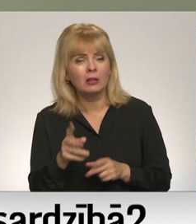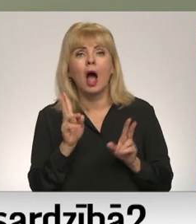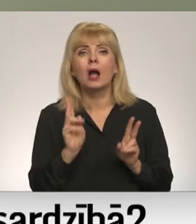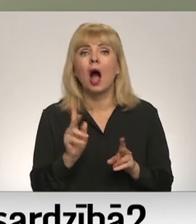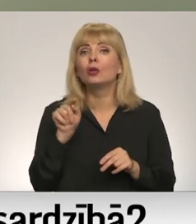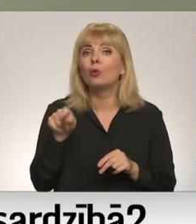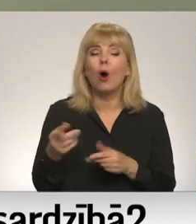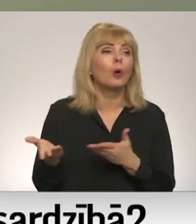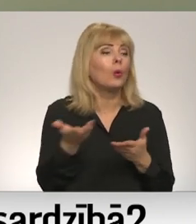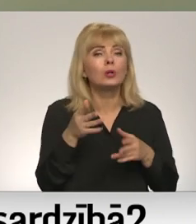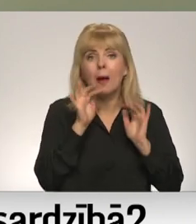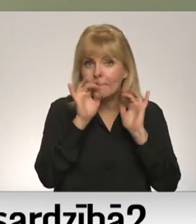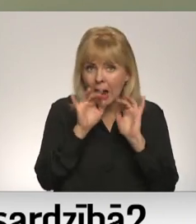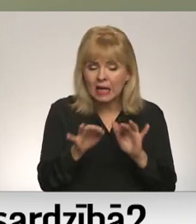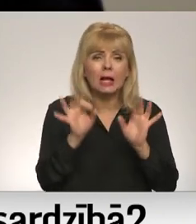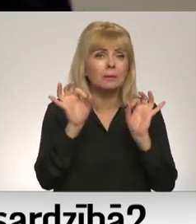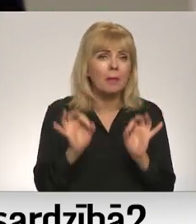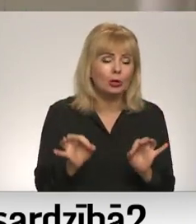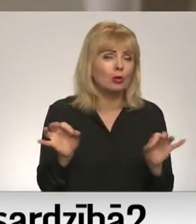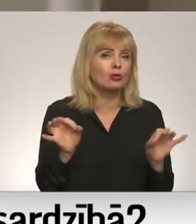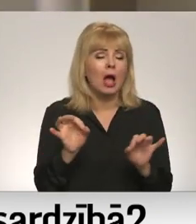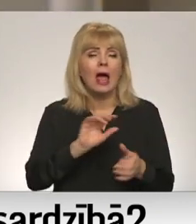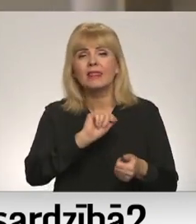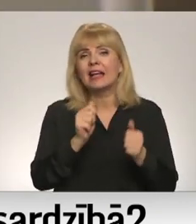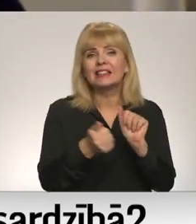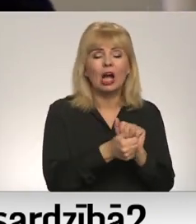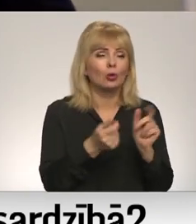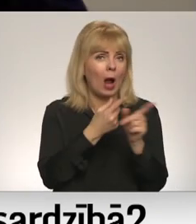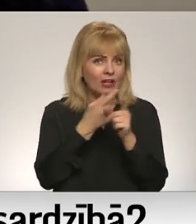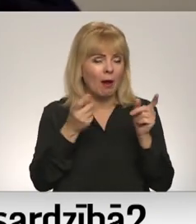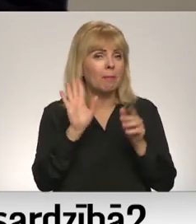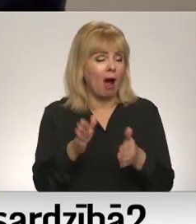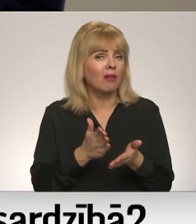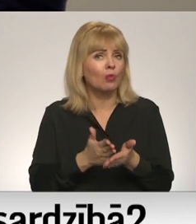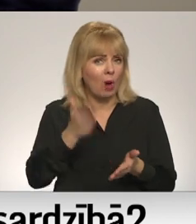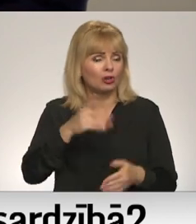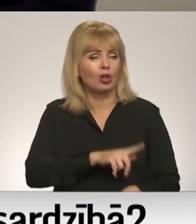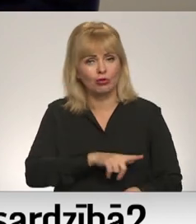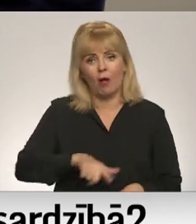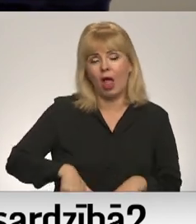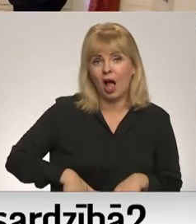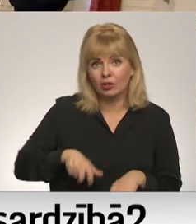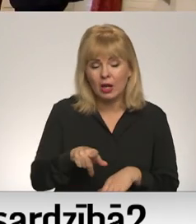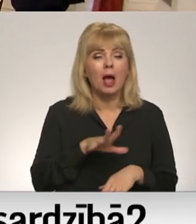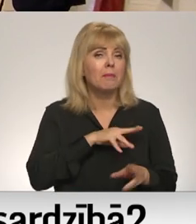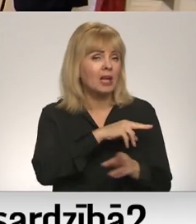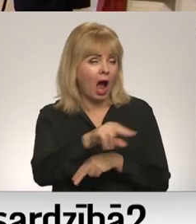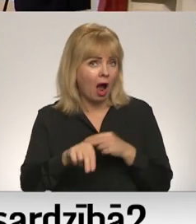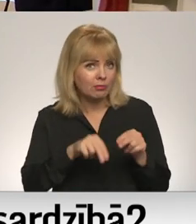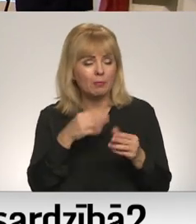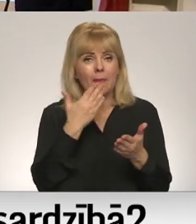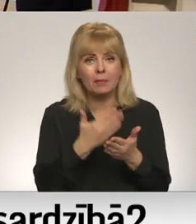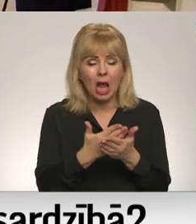to, kur meklēt patiesu un nesagrozīt informāciju par notiekošo Latvijā. Tika apspriests